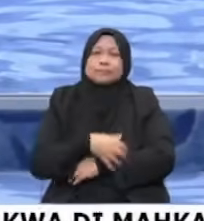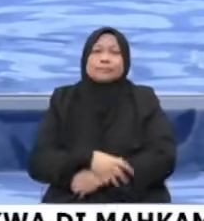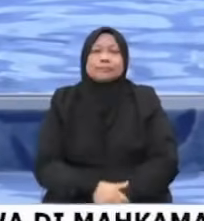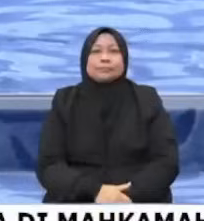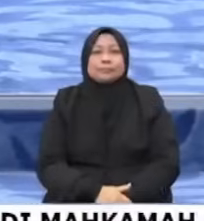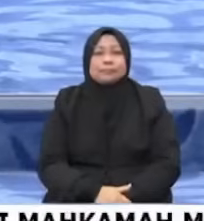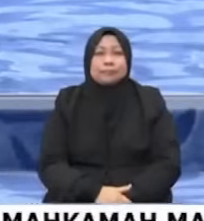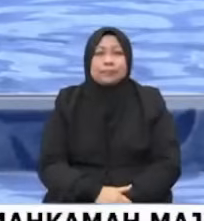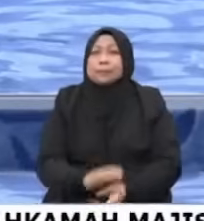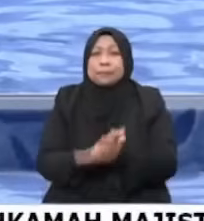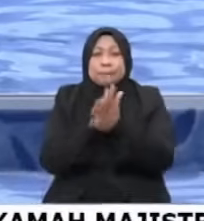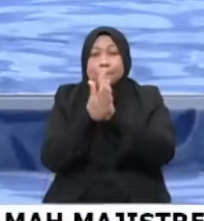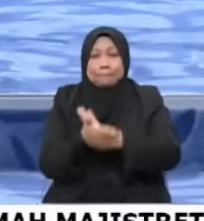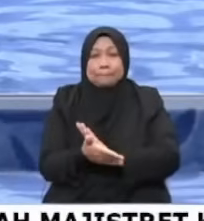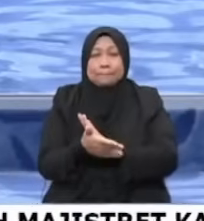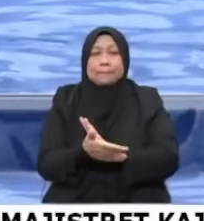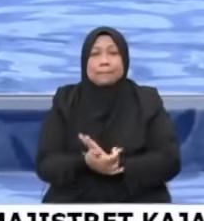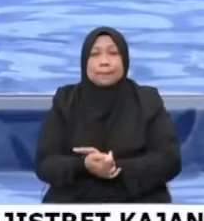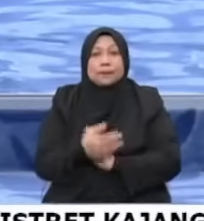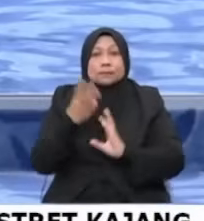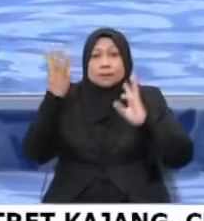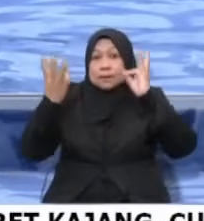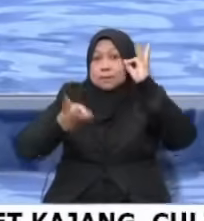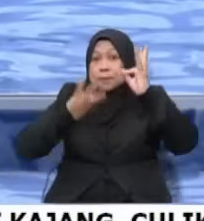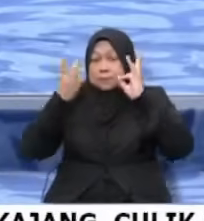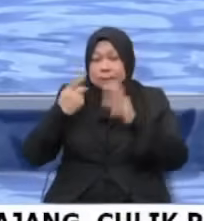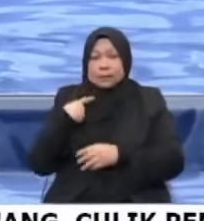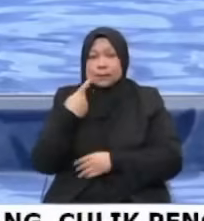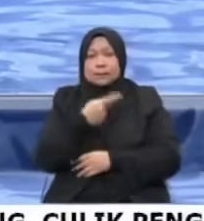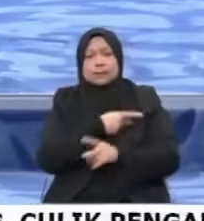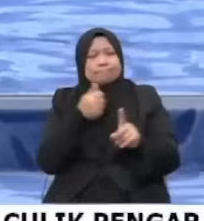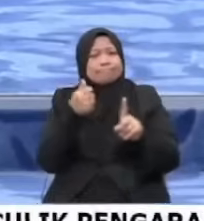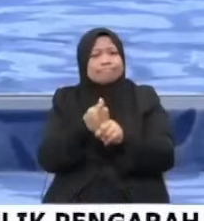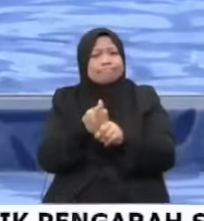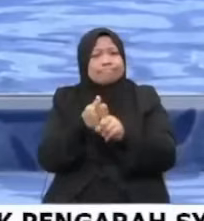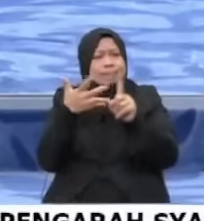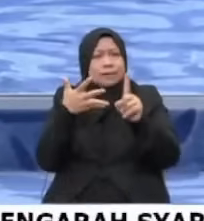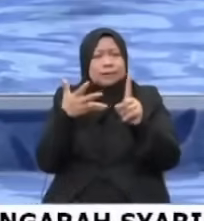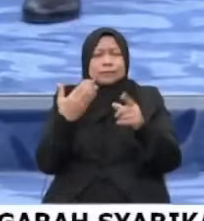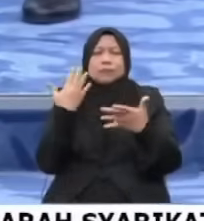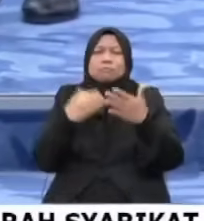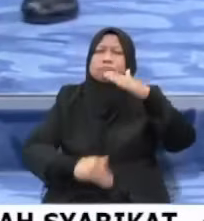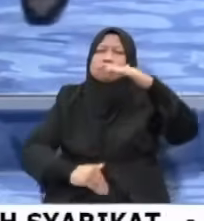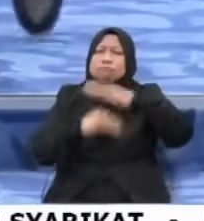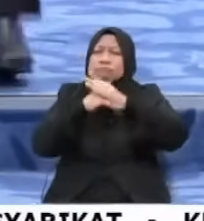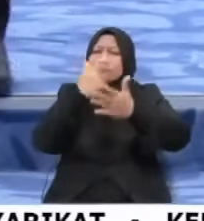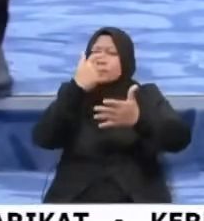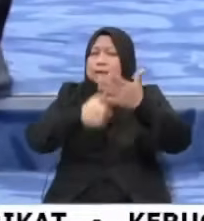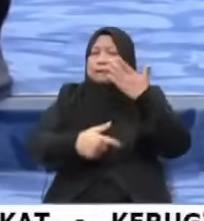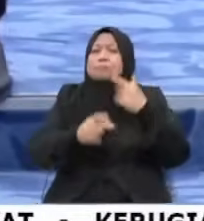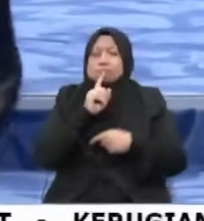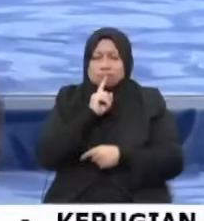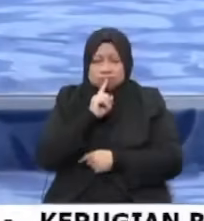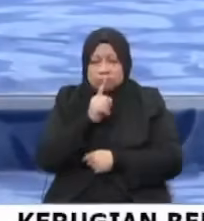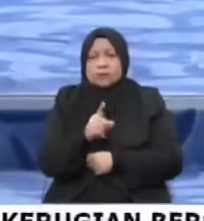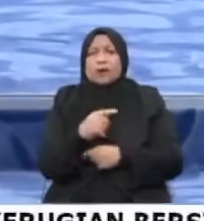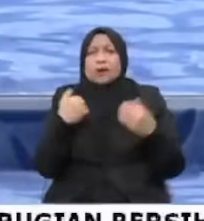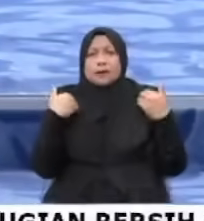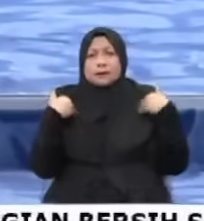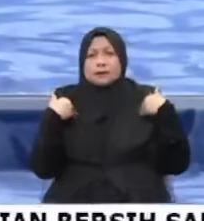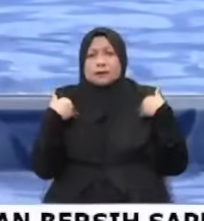kekeliruan jadi kebimbangan kita ialah impak inflasi kita tidak nafikan bahawa ada